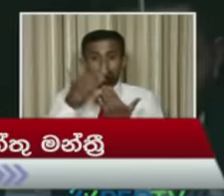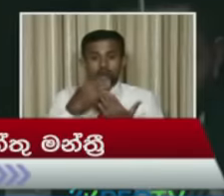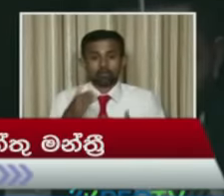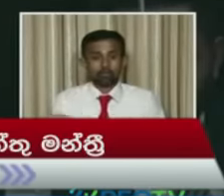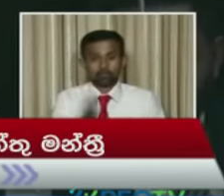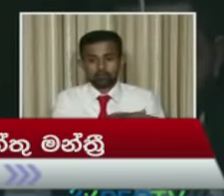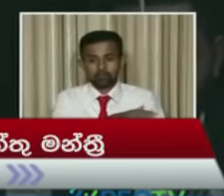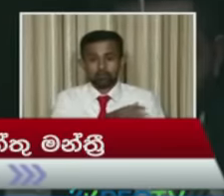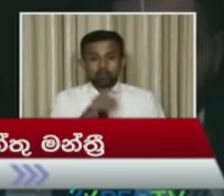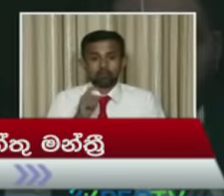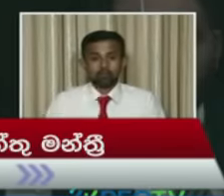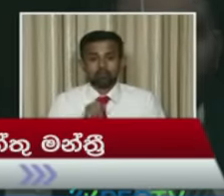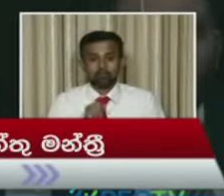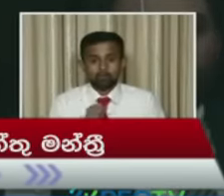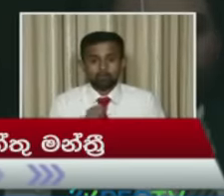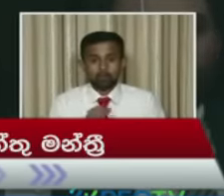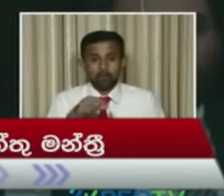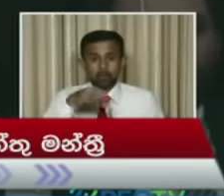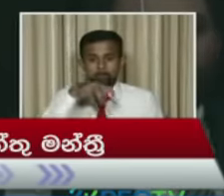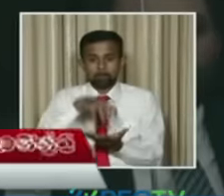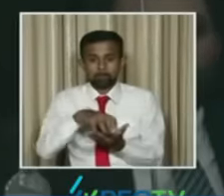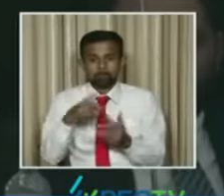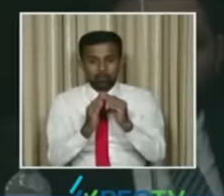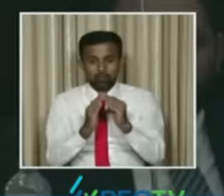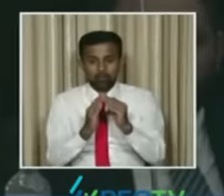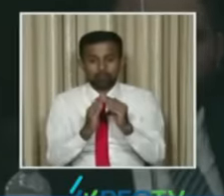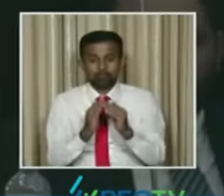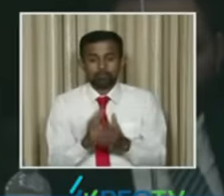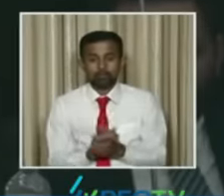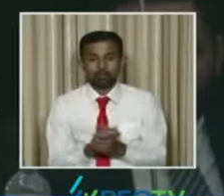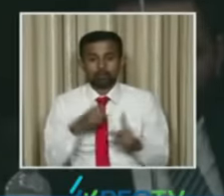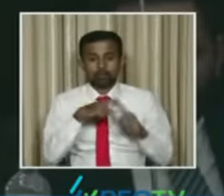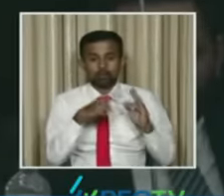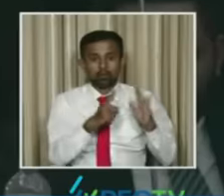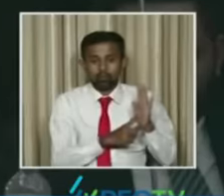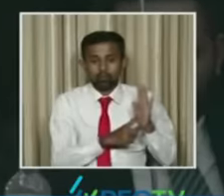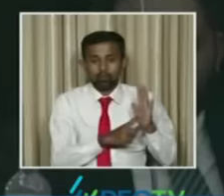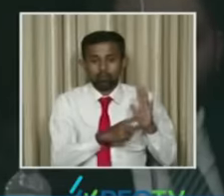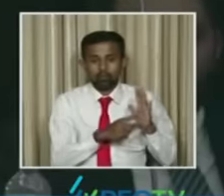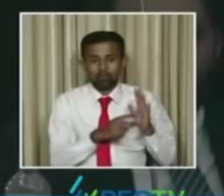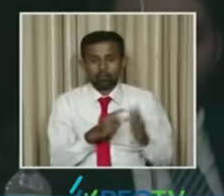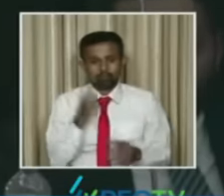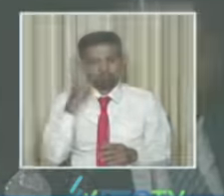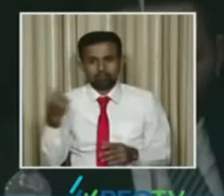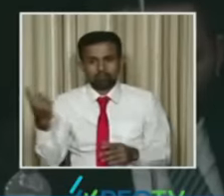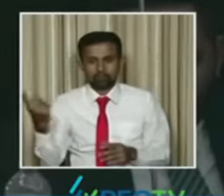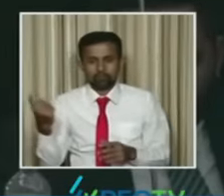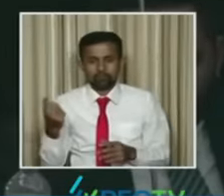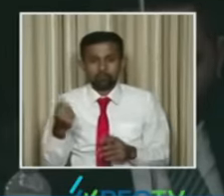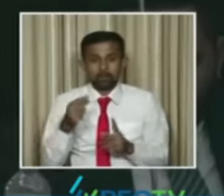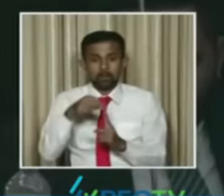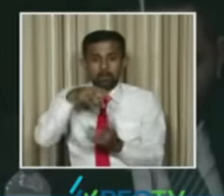ප්‍රශ්නේ තියෙන්නේ ඒක නෙමෙයි අධ්‍යාපන අමාත්‍යතුමා. දැන් මේක පළාත් අධ්‍යාපන පාසලක් නිසා කොළොන්නාව කොට්ටාසයට සහ මම දන්නේ අනිත්‍යවට එහෙම වෙන්නේ නැති